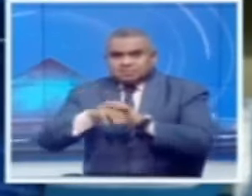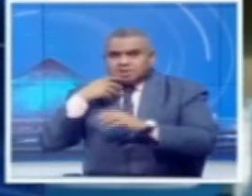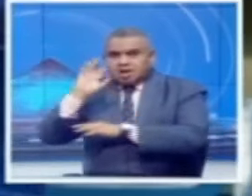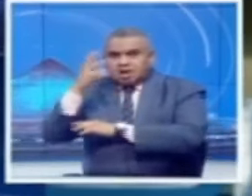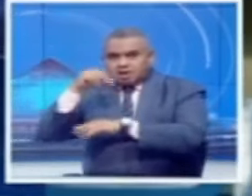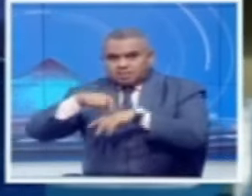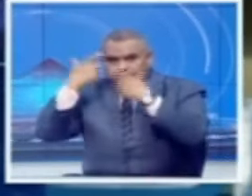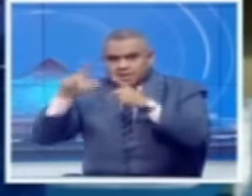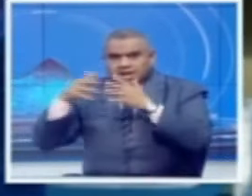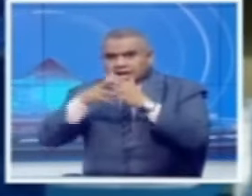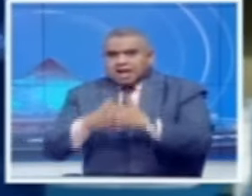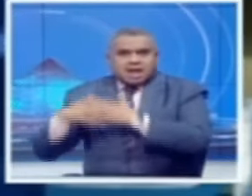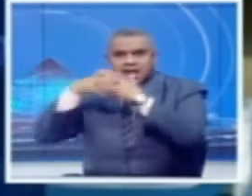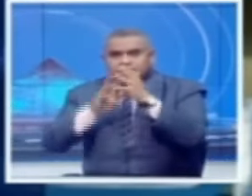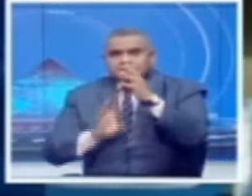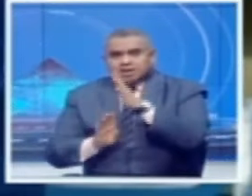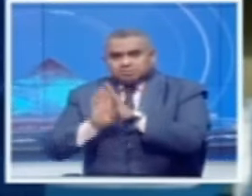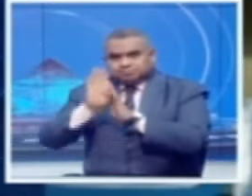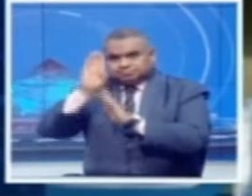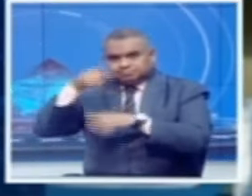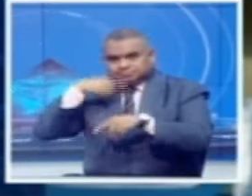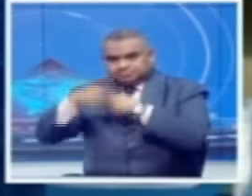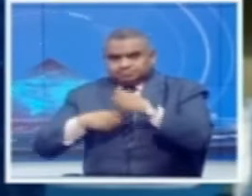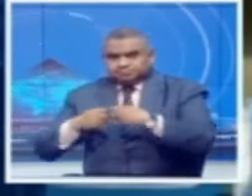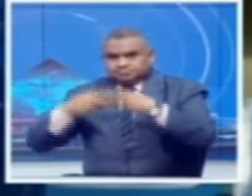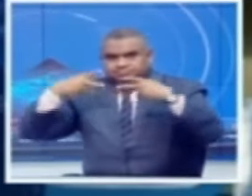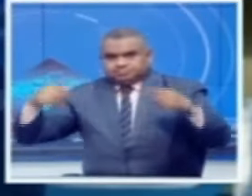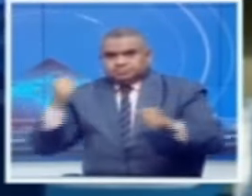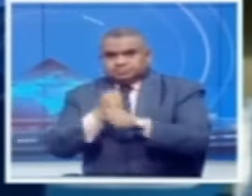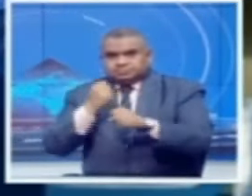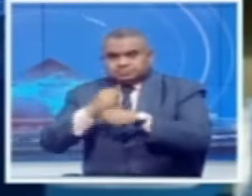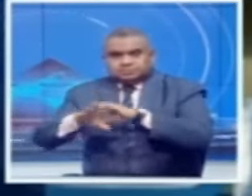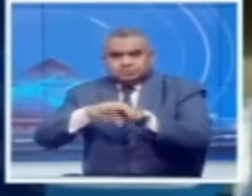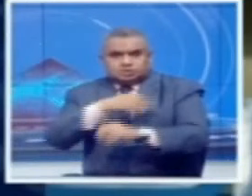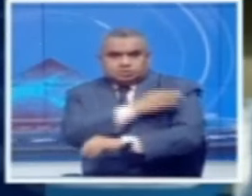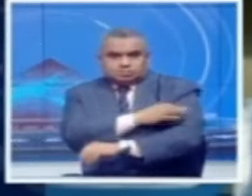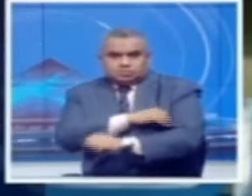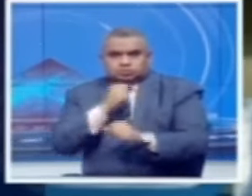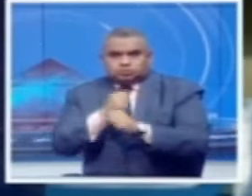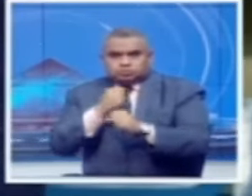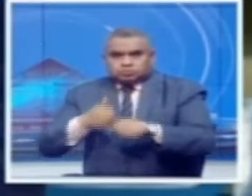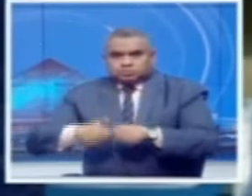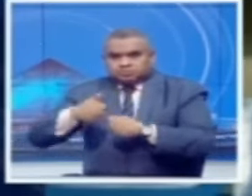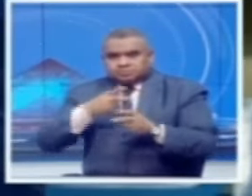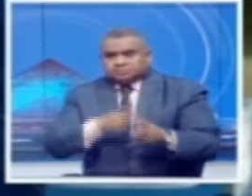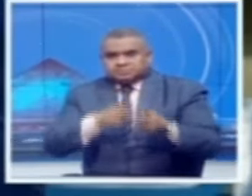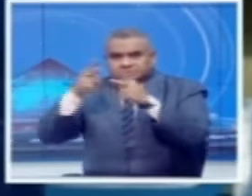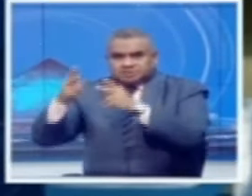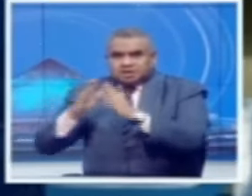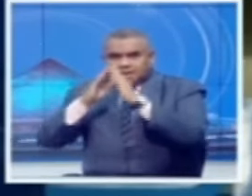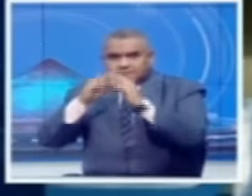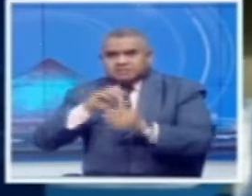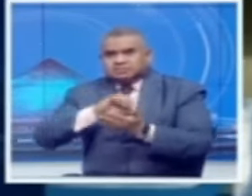من ولاية فلوريدا الأمريكية، وذلك بعد انتهاء كافة عمليات الاختيار والتشغيل التي أعقبت نقل القمر